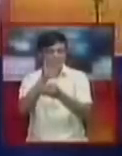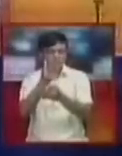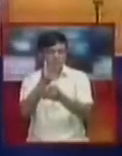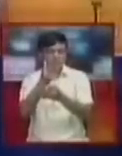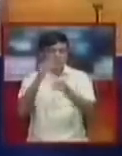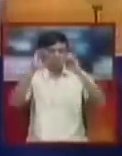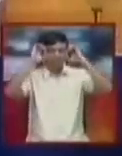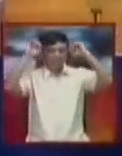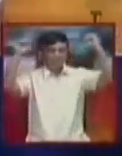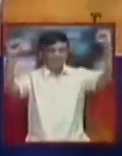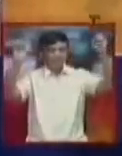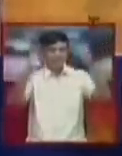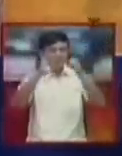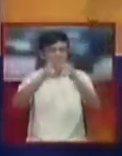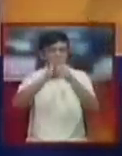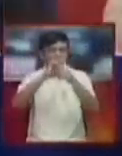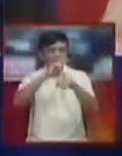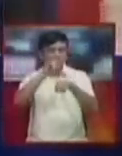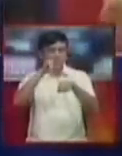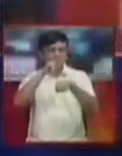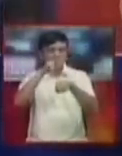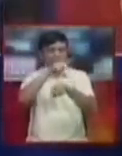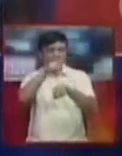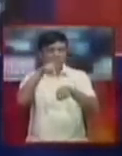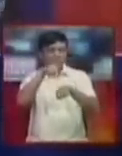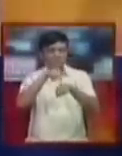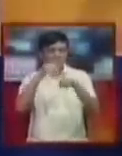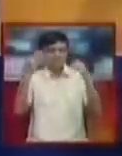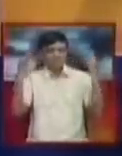the Republic of the Philippines.